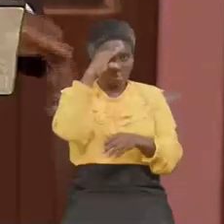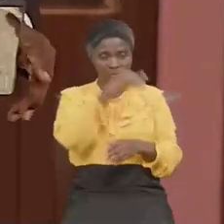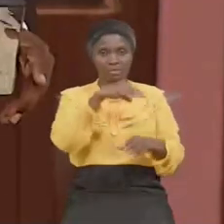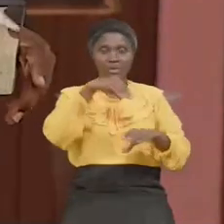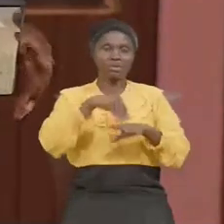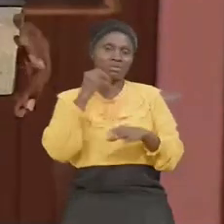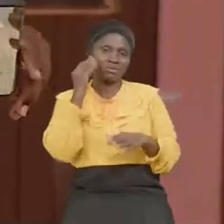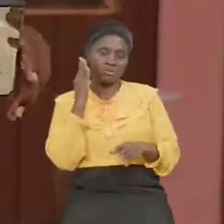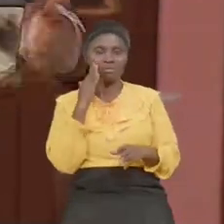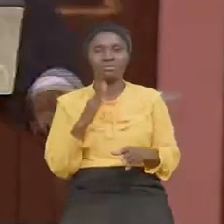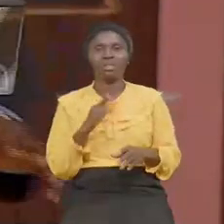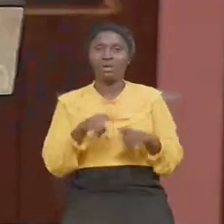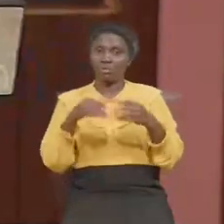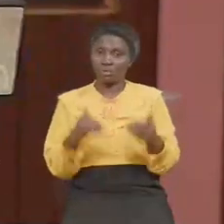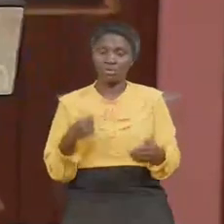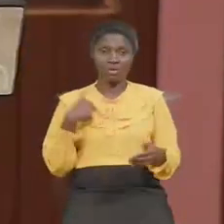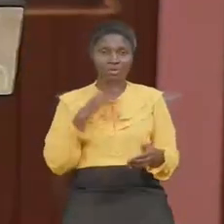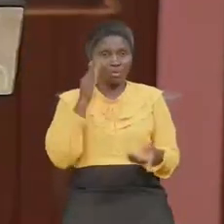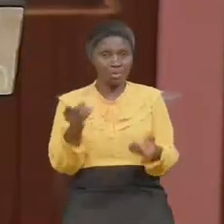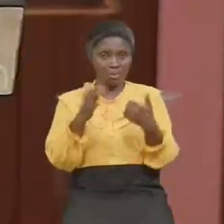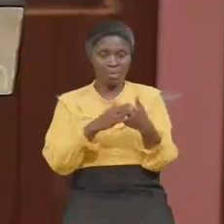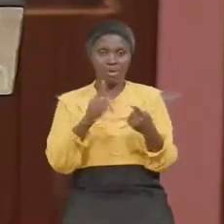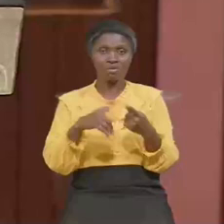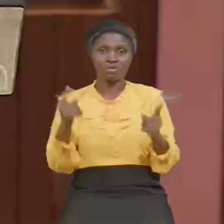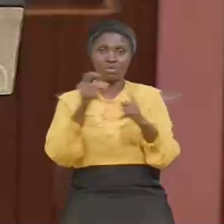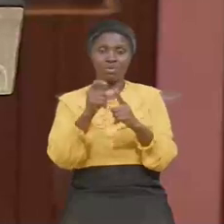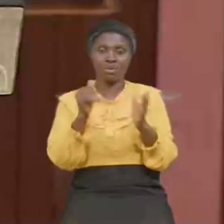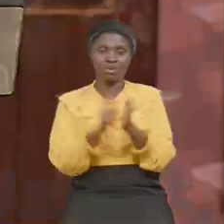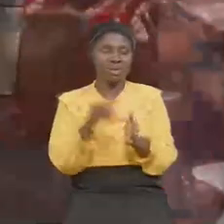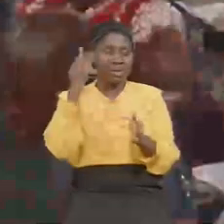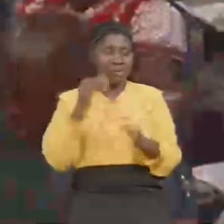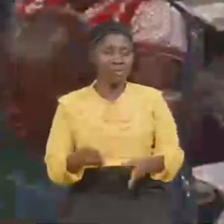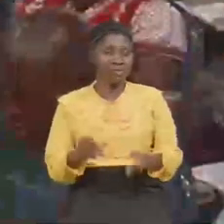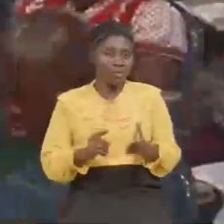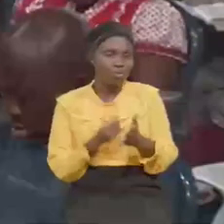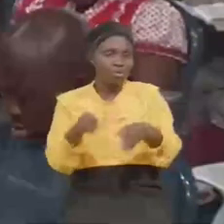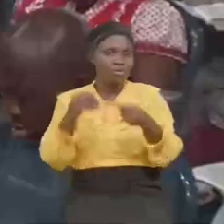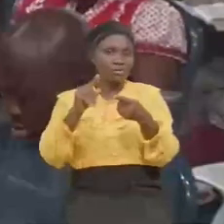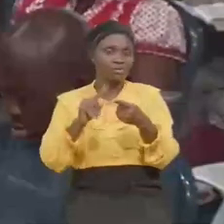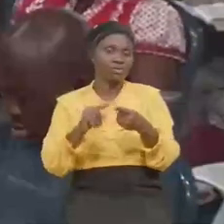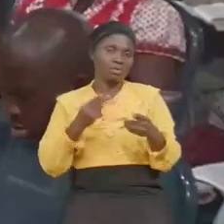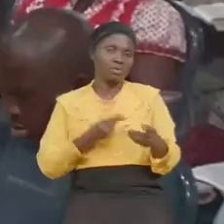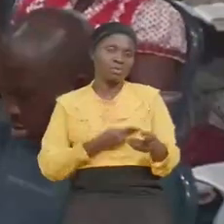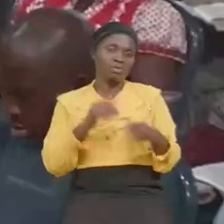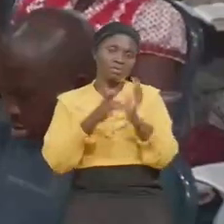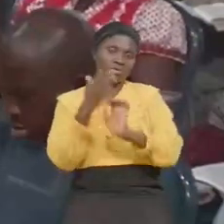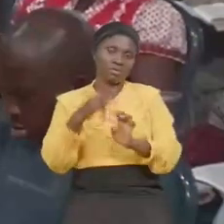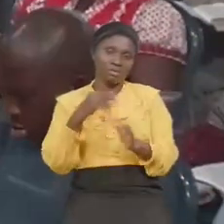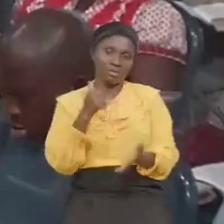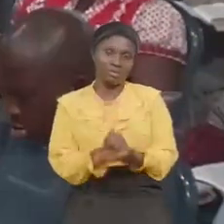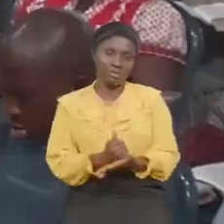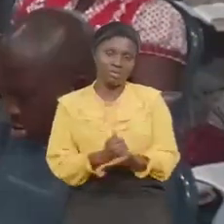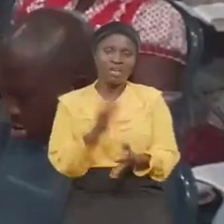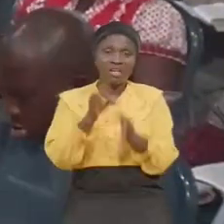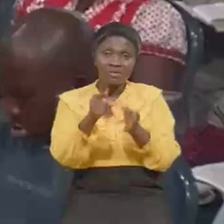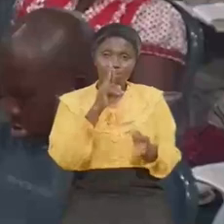été transmise au Saint une fois pour toutes au nom de Jésus. Et si tu es une personne sincère, si tu es un